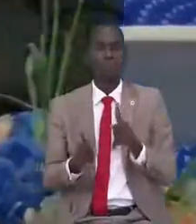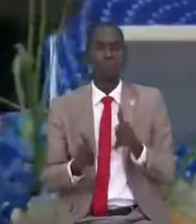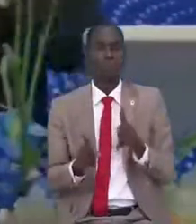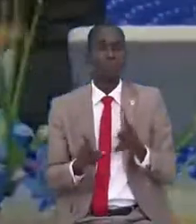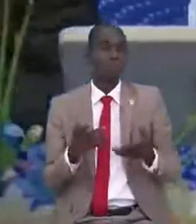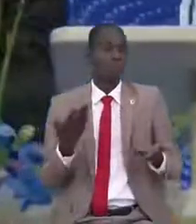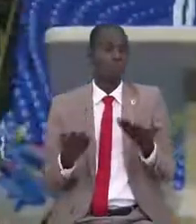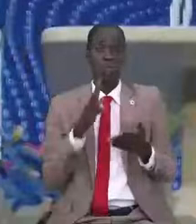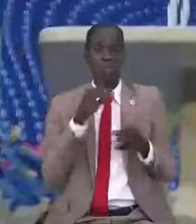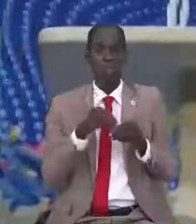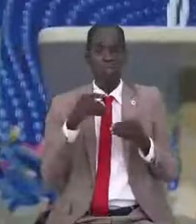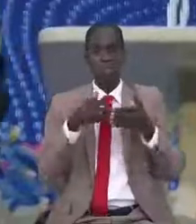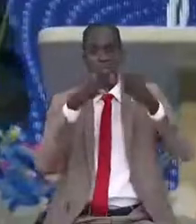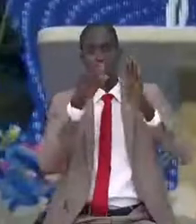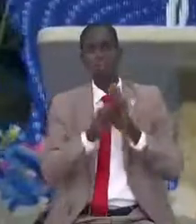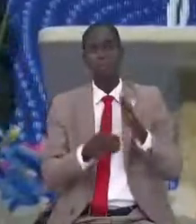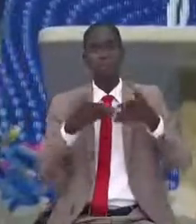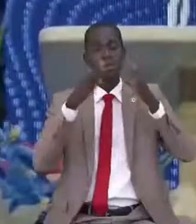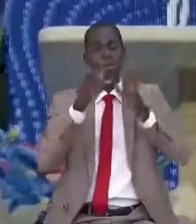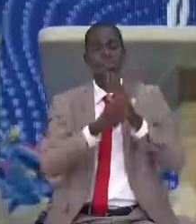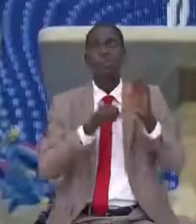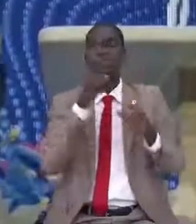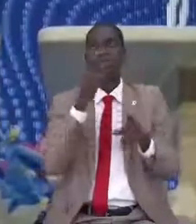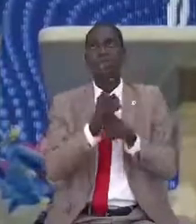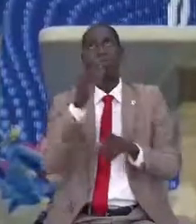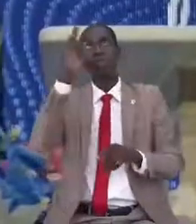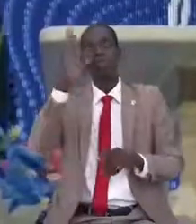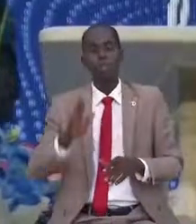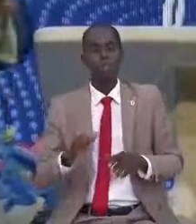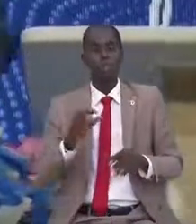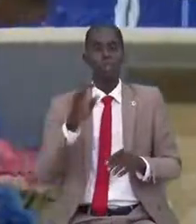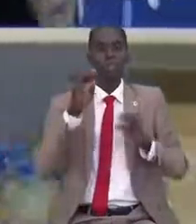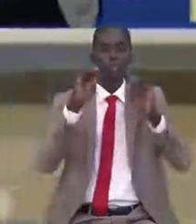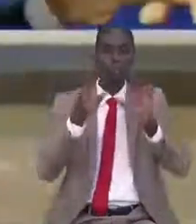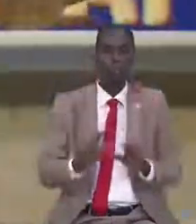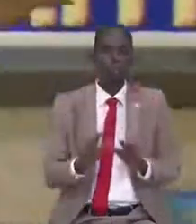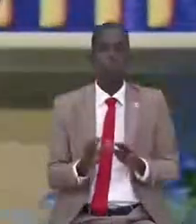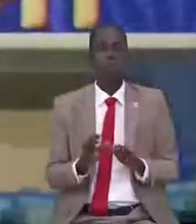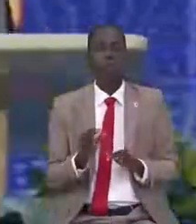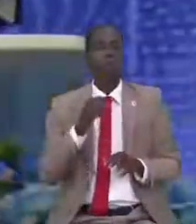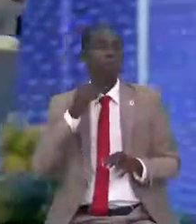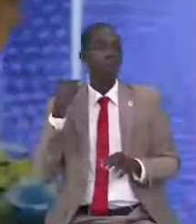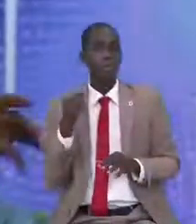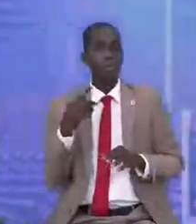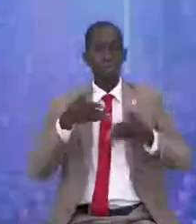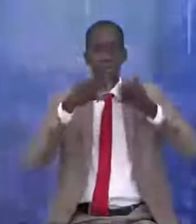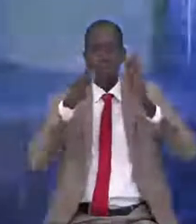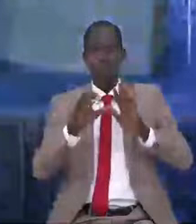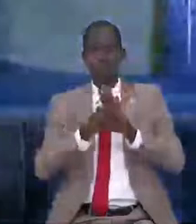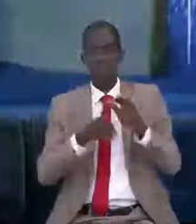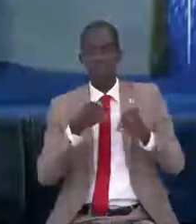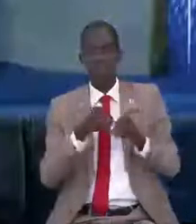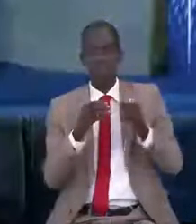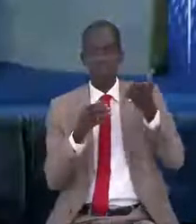gens. Si pour toi, ton administration, ton leadership, ton style de